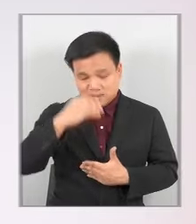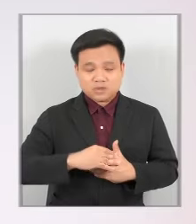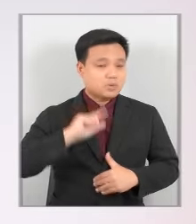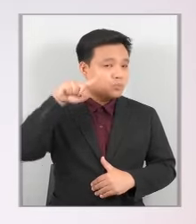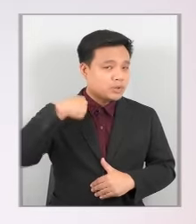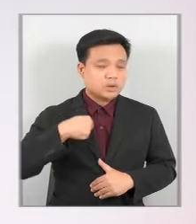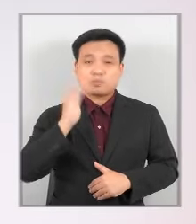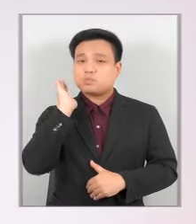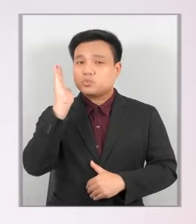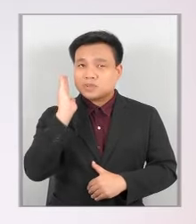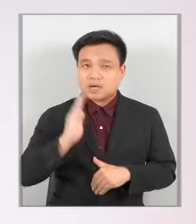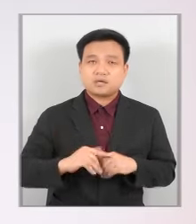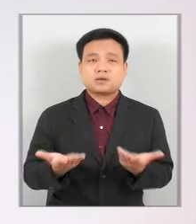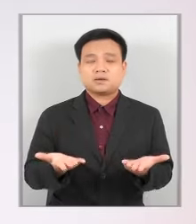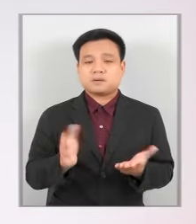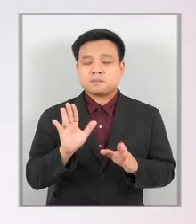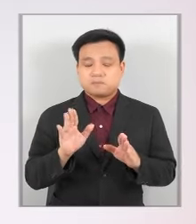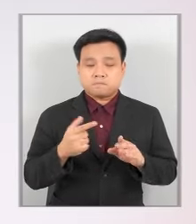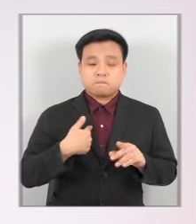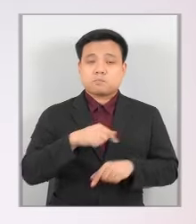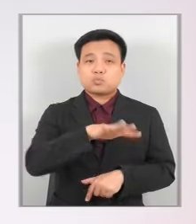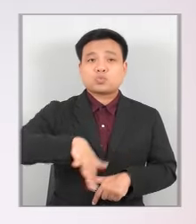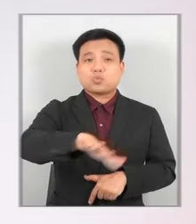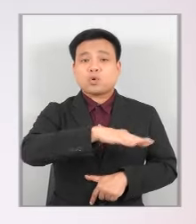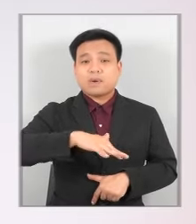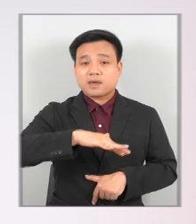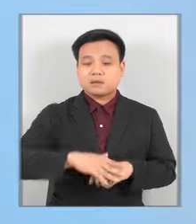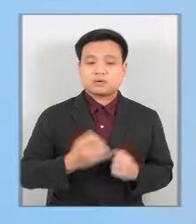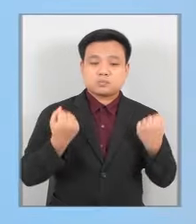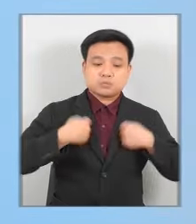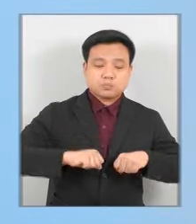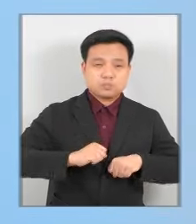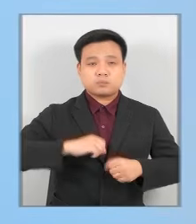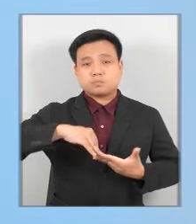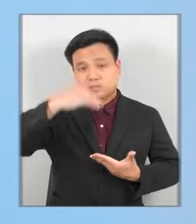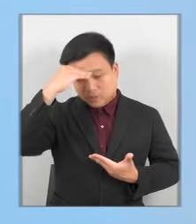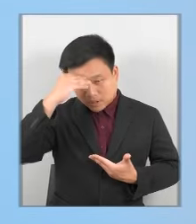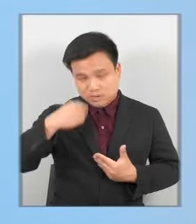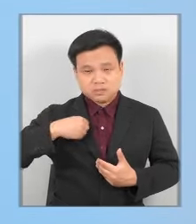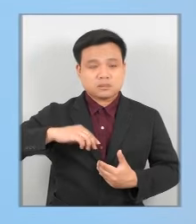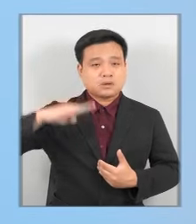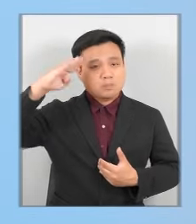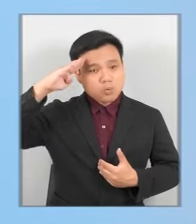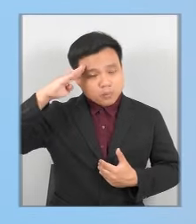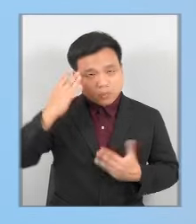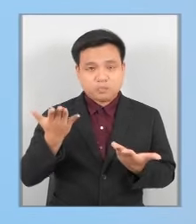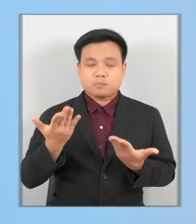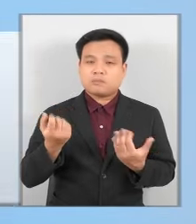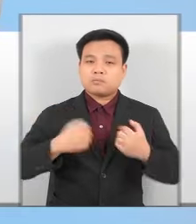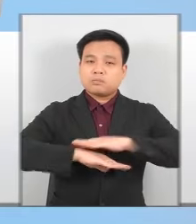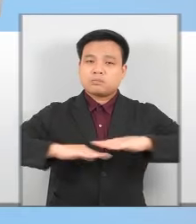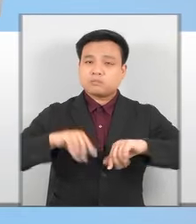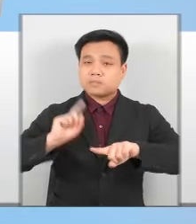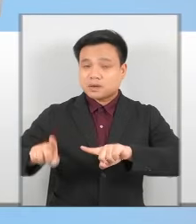ครับเครื่องแผบนักเรียนแบบปกติชุดพละแล้วก็ชุดรดคุณสังเกตุดีครับนี่เขาบอกว่าถ้าเป็นเพศทาง